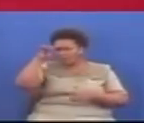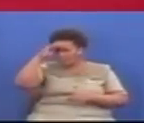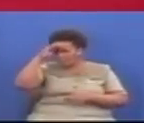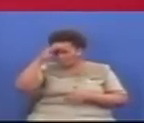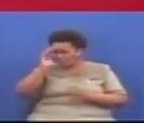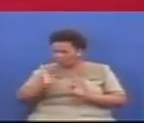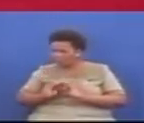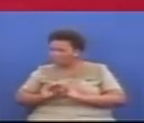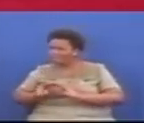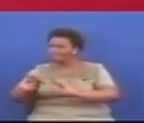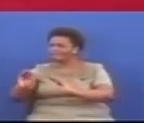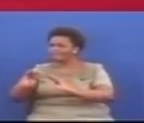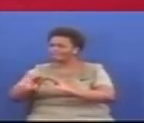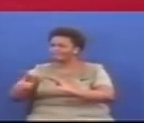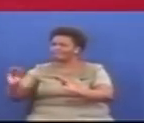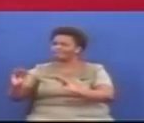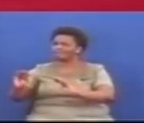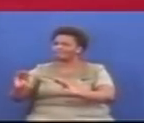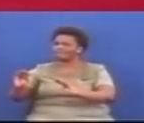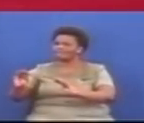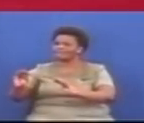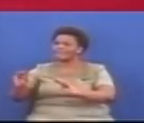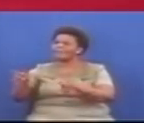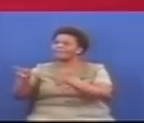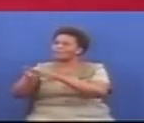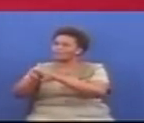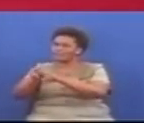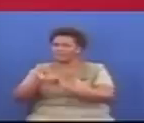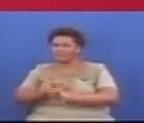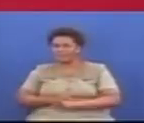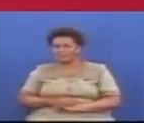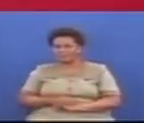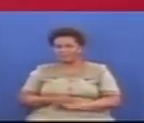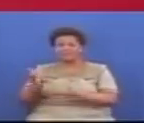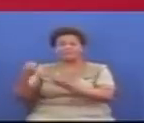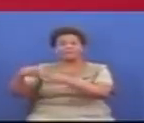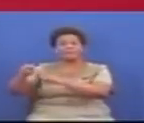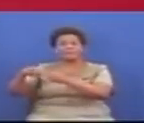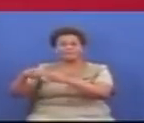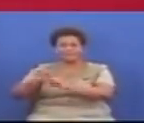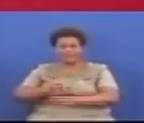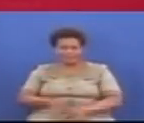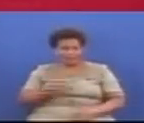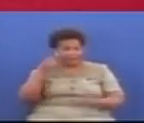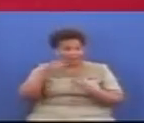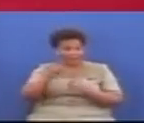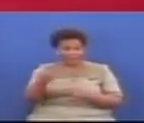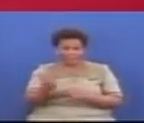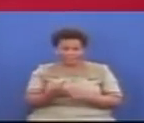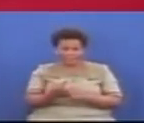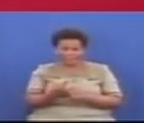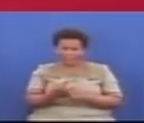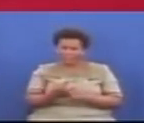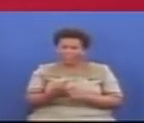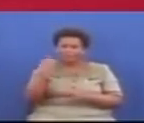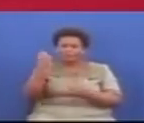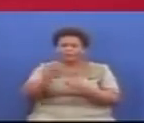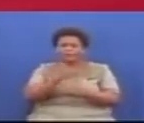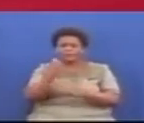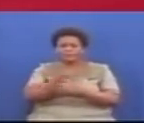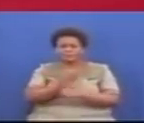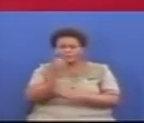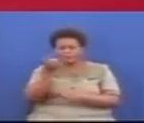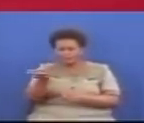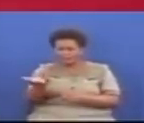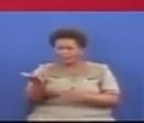wenzao ambao wanafanya kazi kwa pamoja ama ambao wanaongoza, ili biashara bodaboda isivunjiwe heshima ikaonekana kwamba ni kazi ya kihuni.